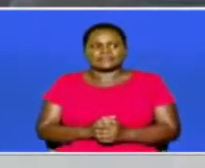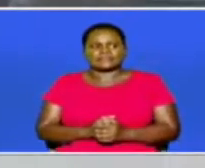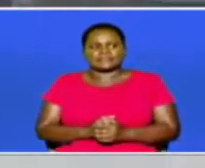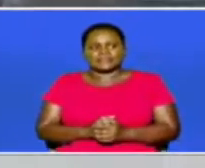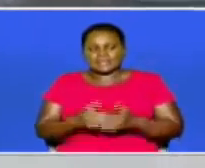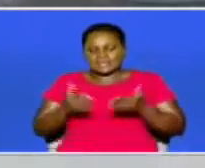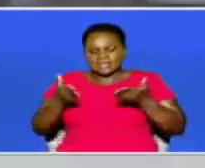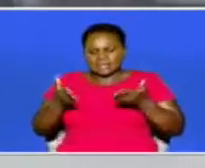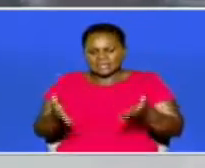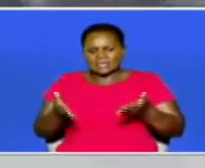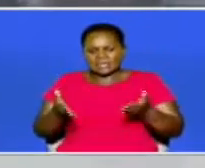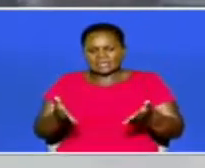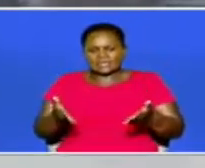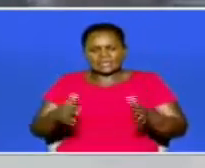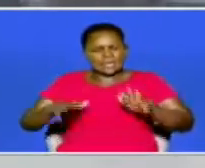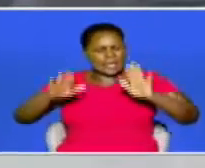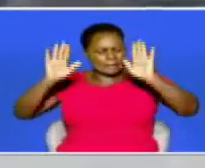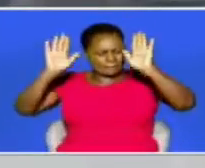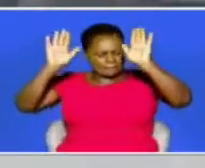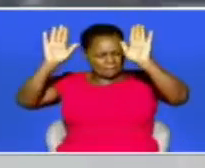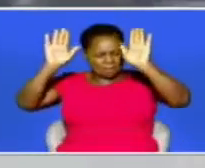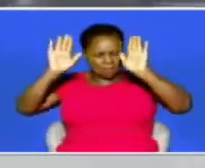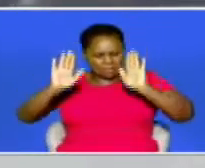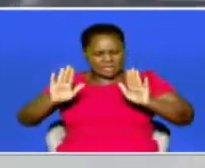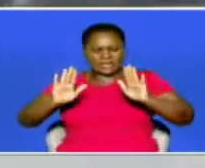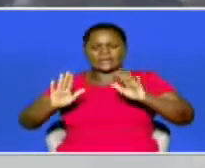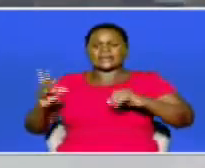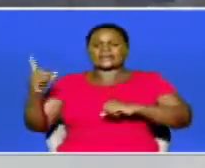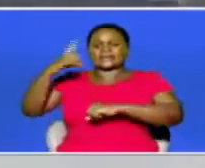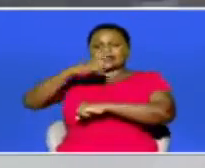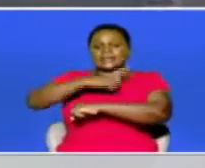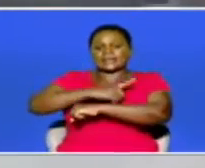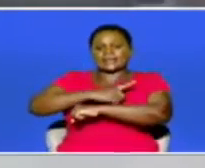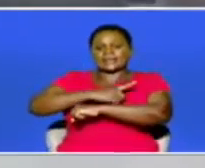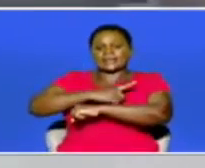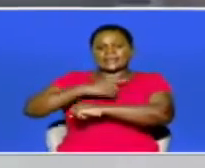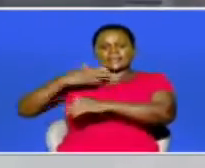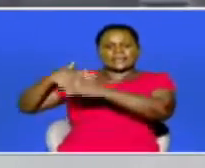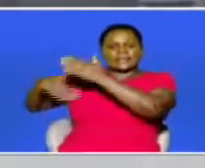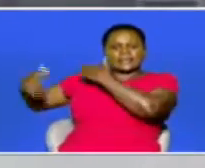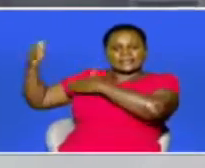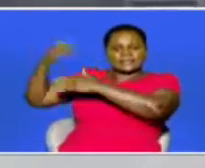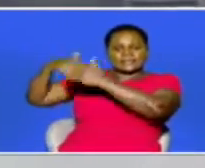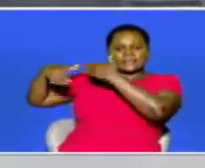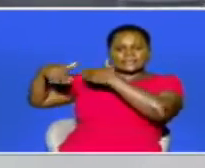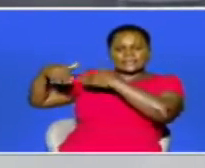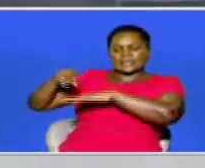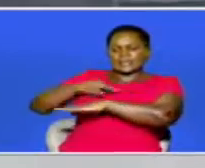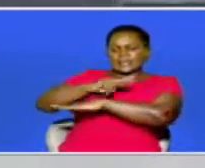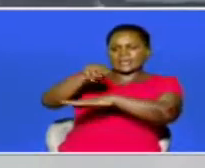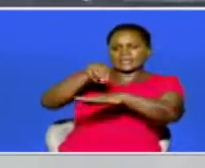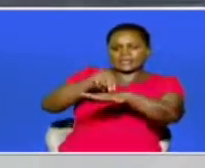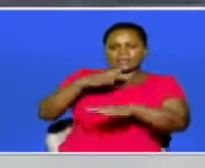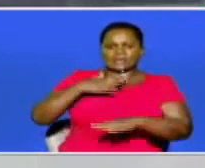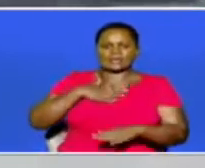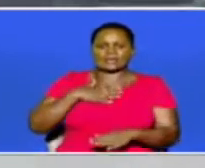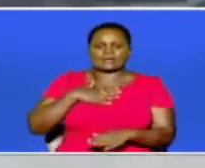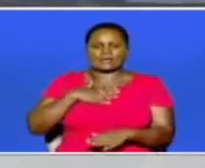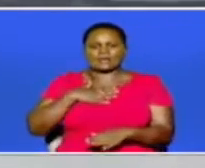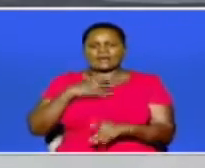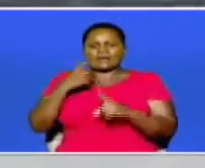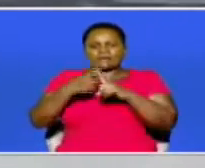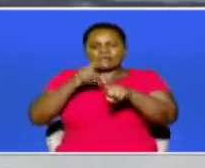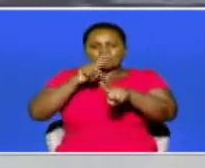is the most important day in the history of our nation